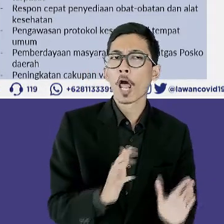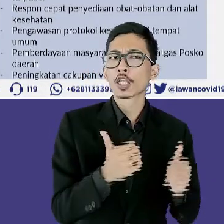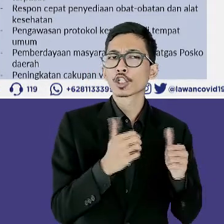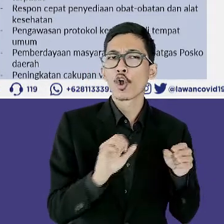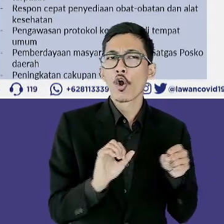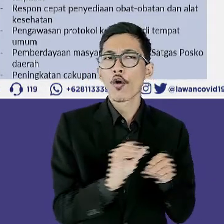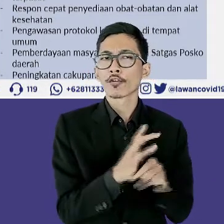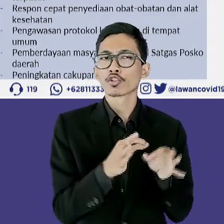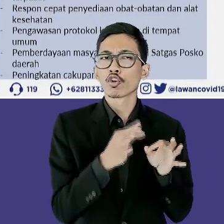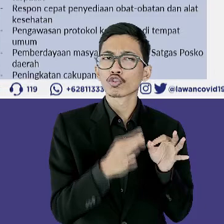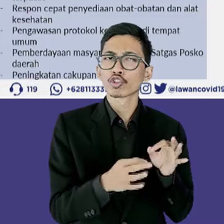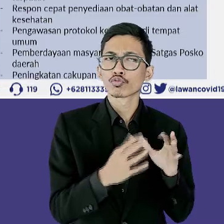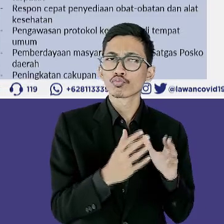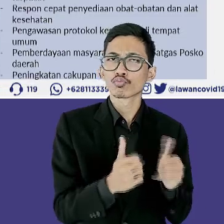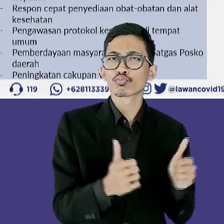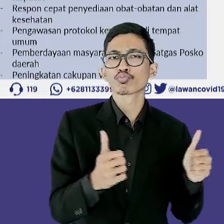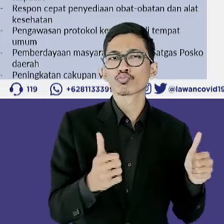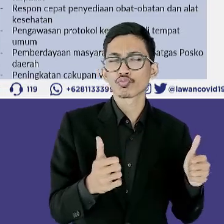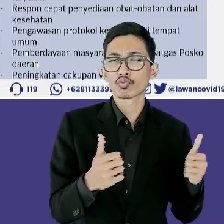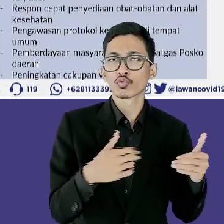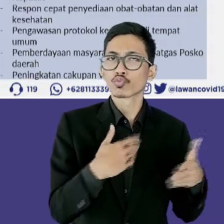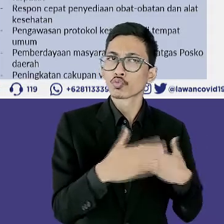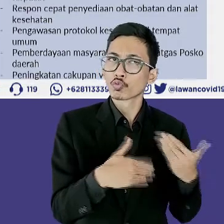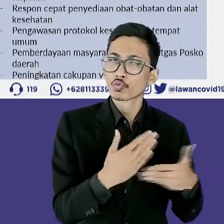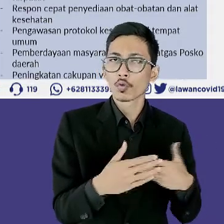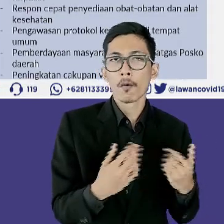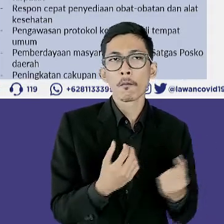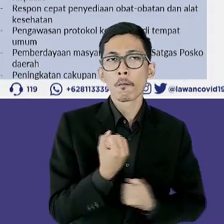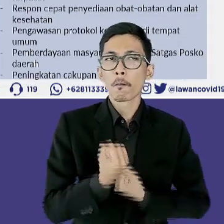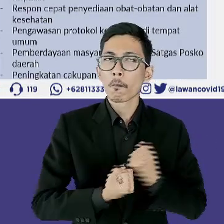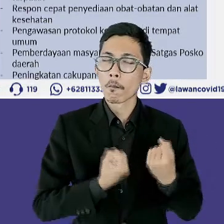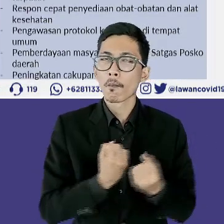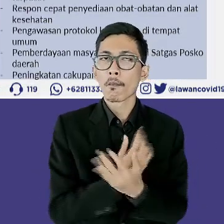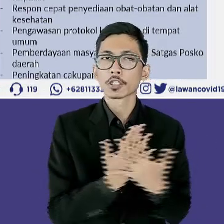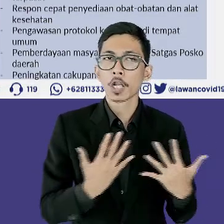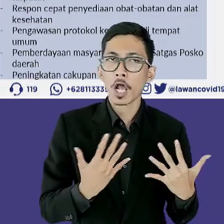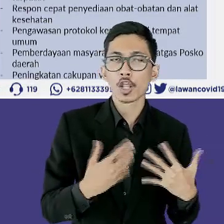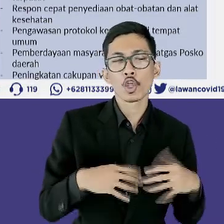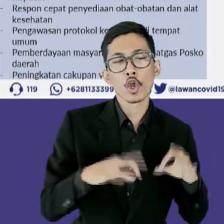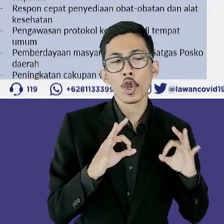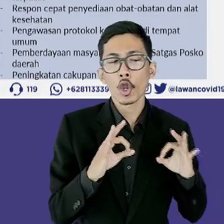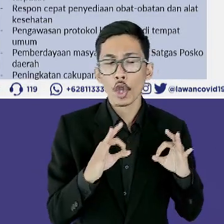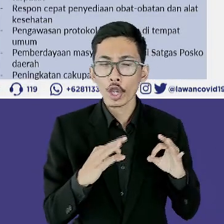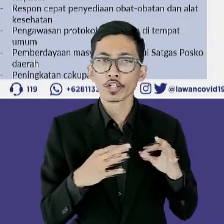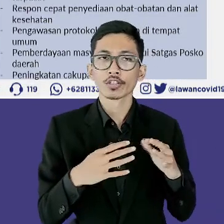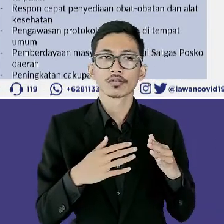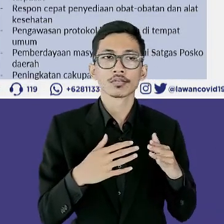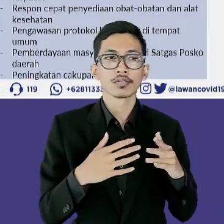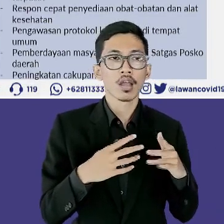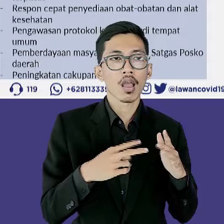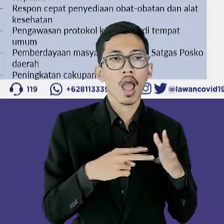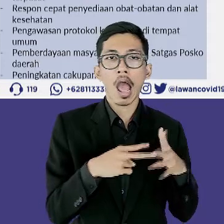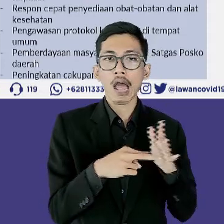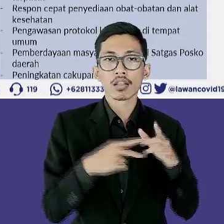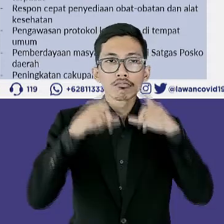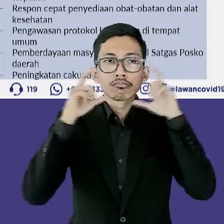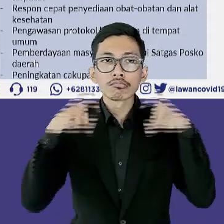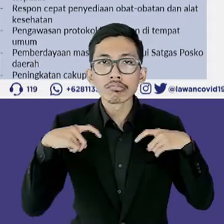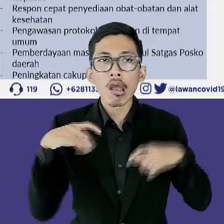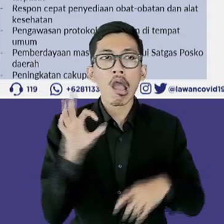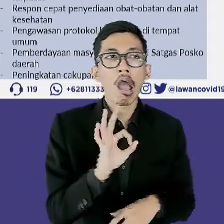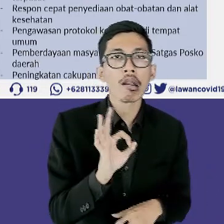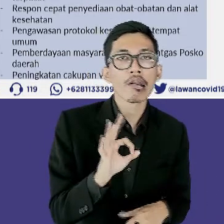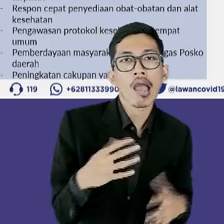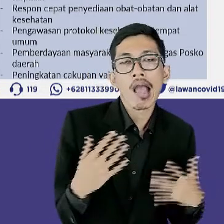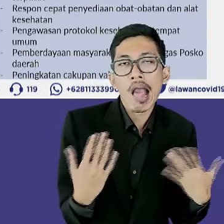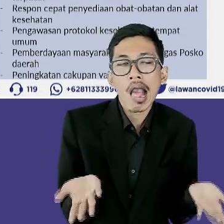COVID-19. Aktivitas masyarakat yang telah kembali normal mempercepat penularan varian Delta di Vietnam.